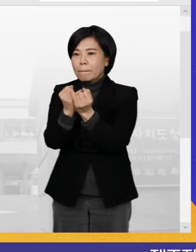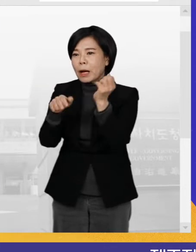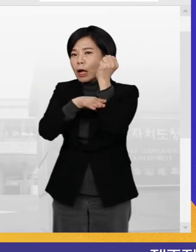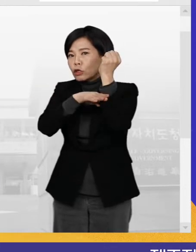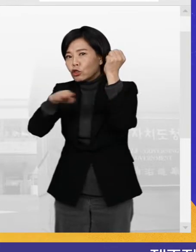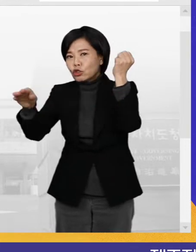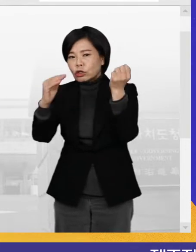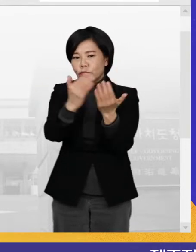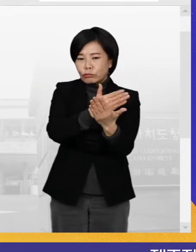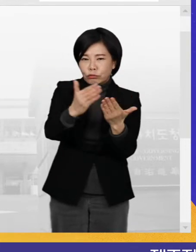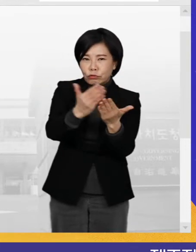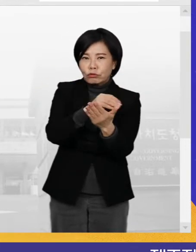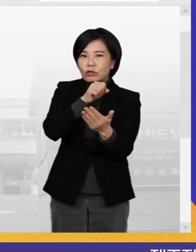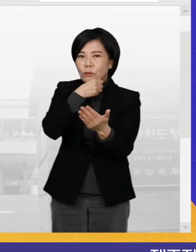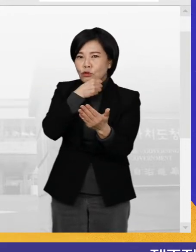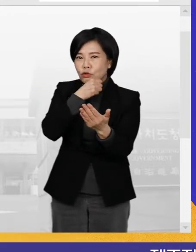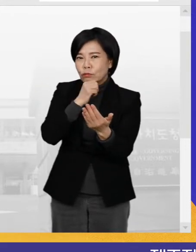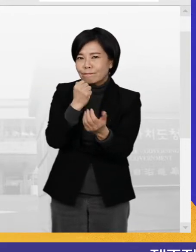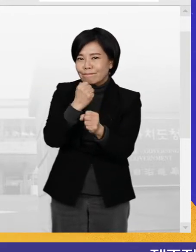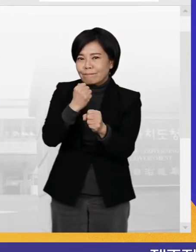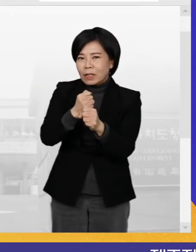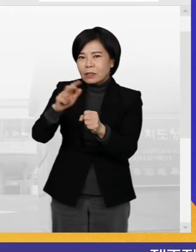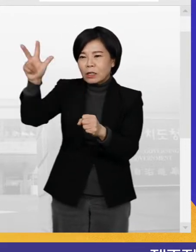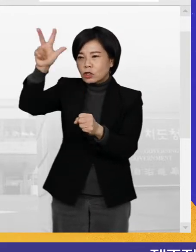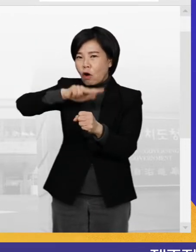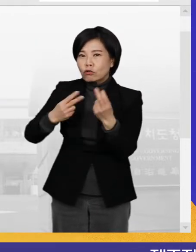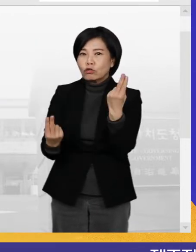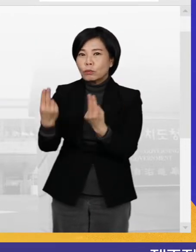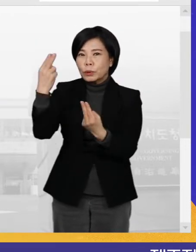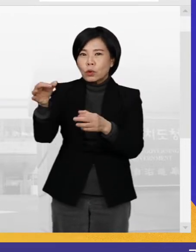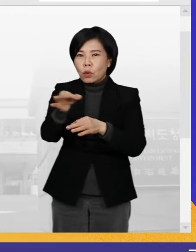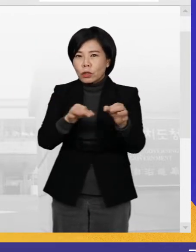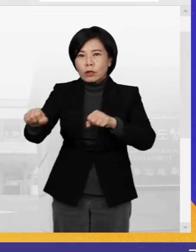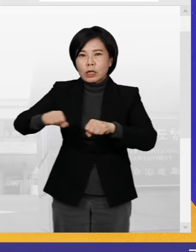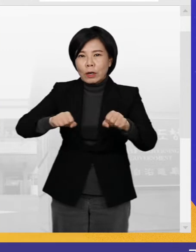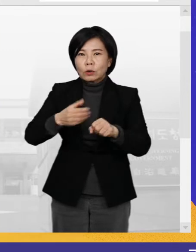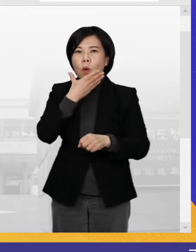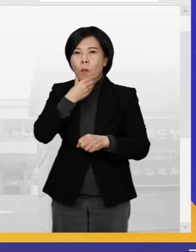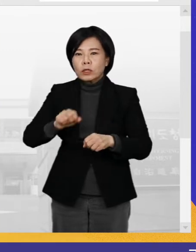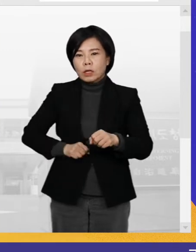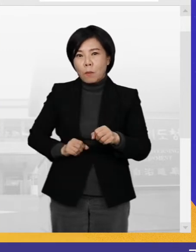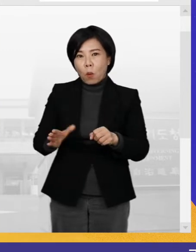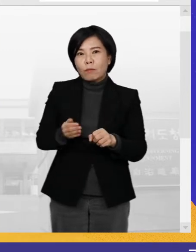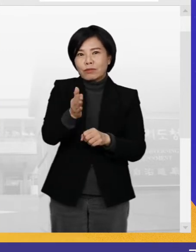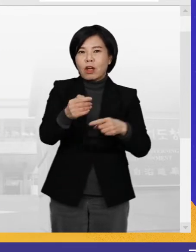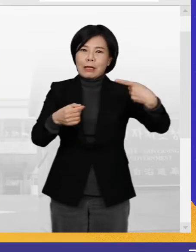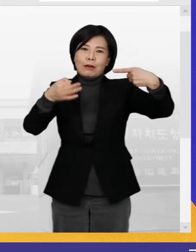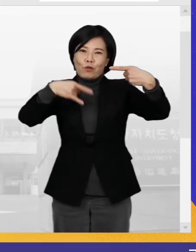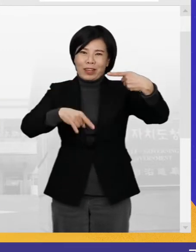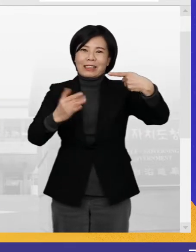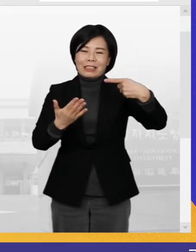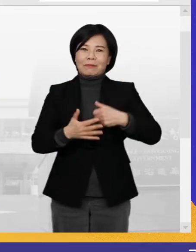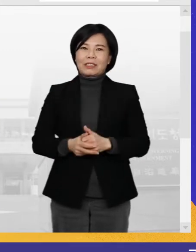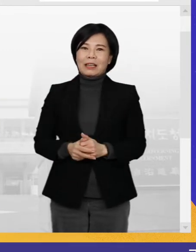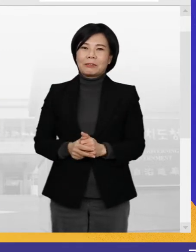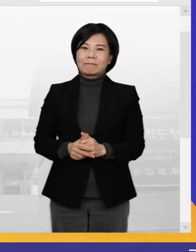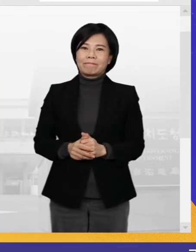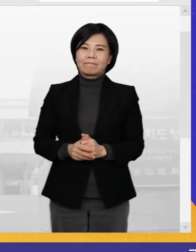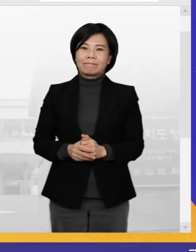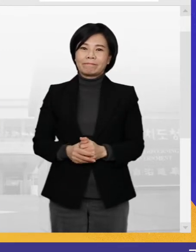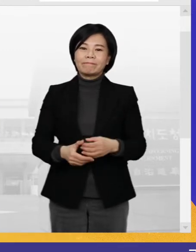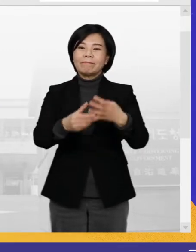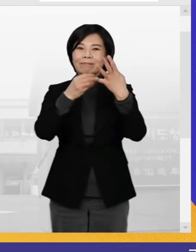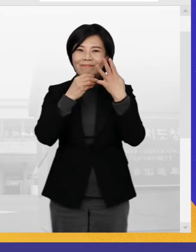지역의 성평등 수준은 분야별로 점수가 상승해 전국 대비 경제활동, 복지, 보건 분야에서 1위를